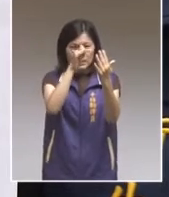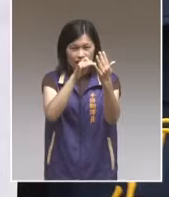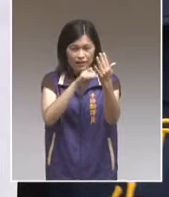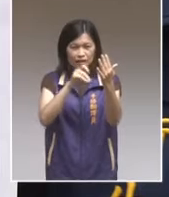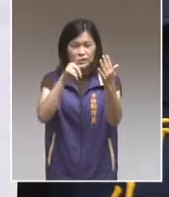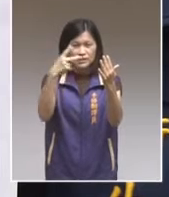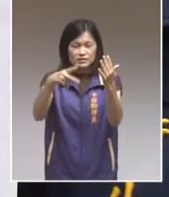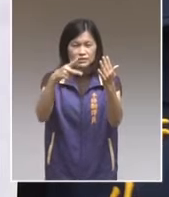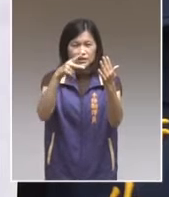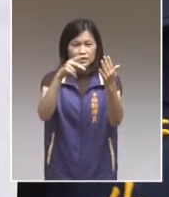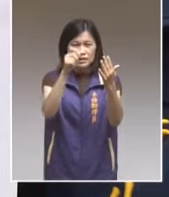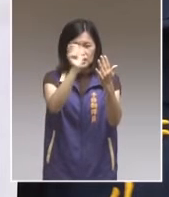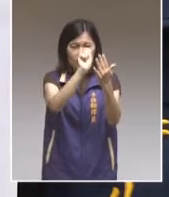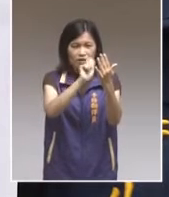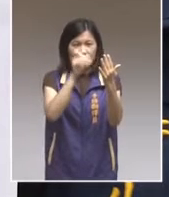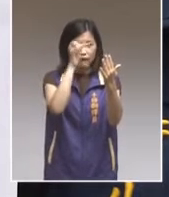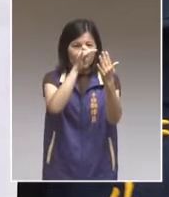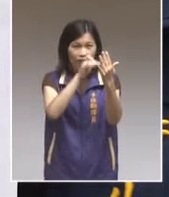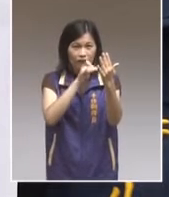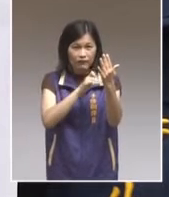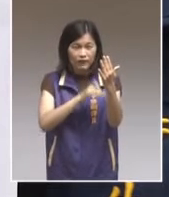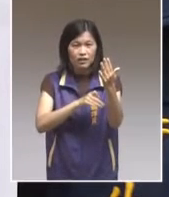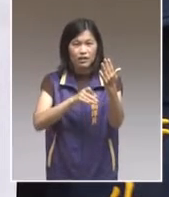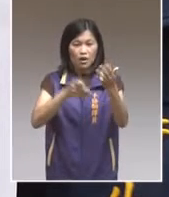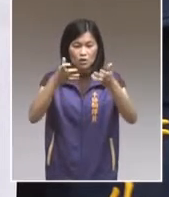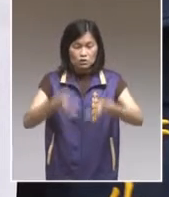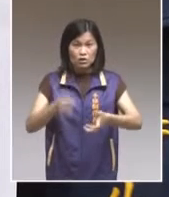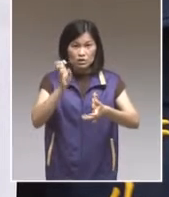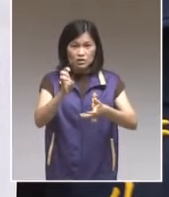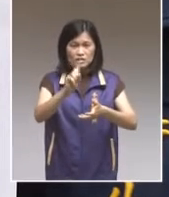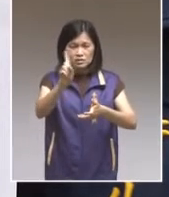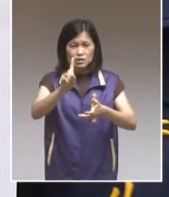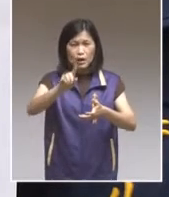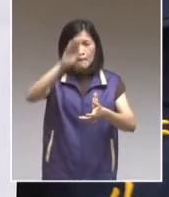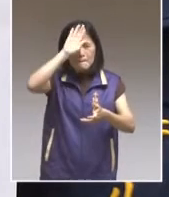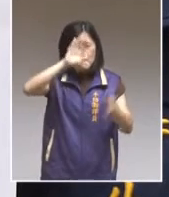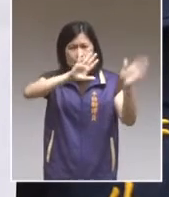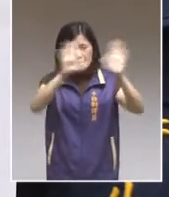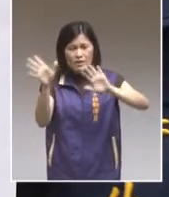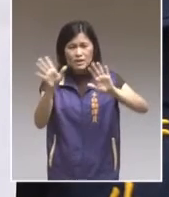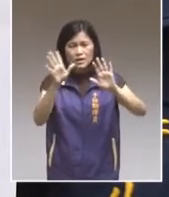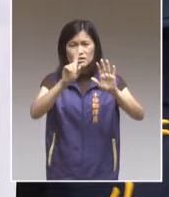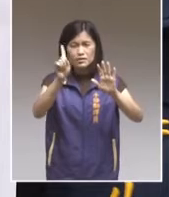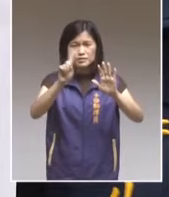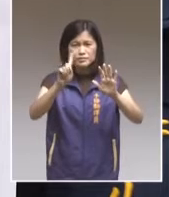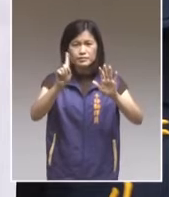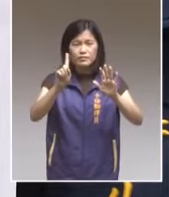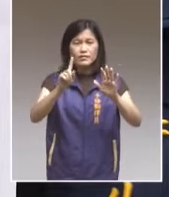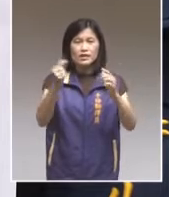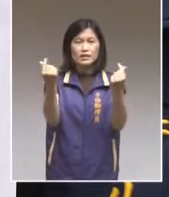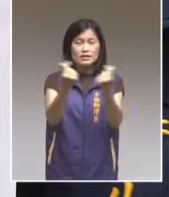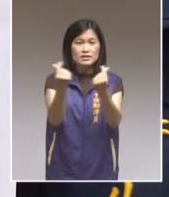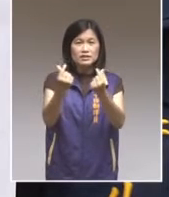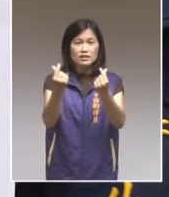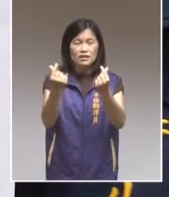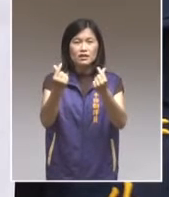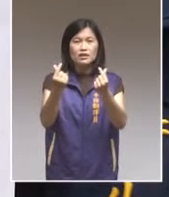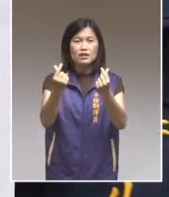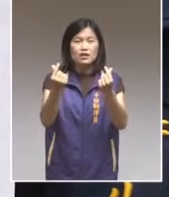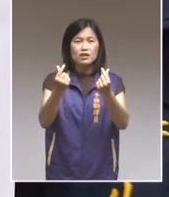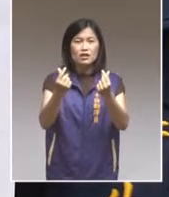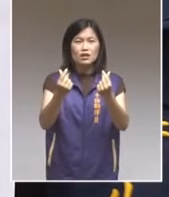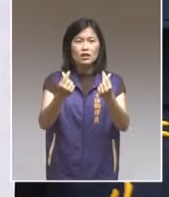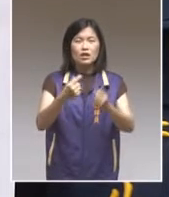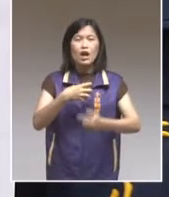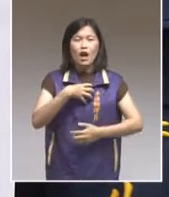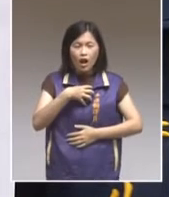答，那接下来的重点就是在一些症状的一些警示。那警示症状里面包含着，如果出